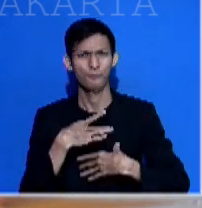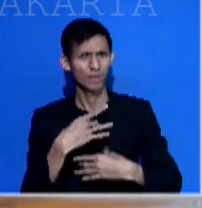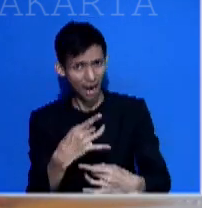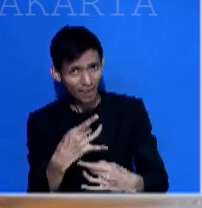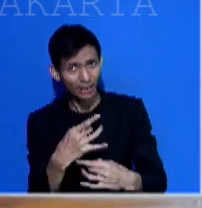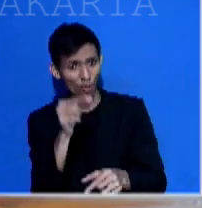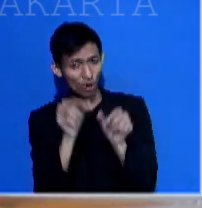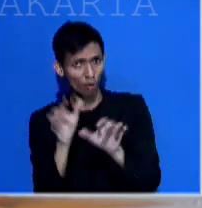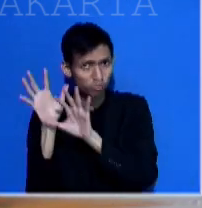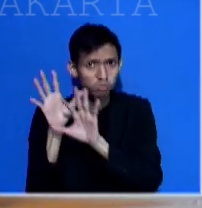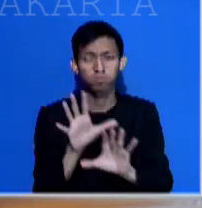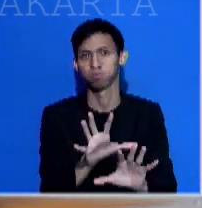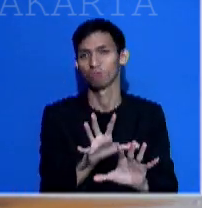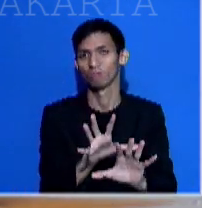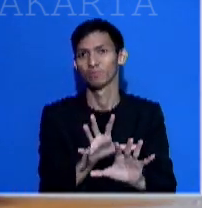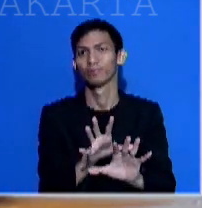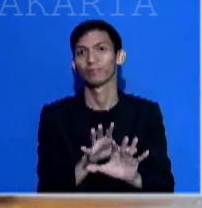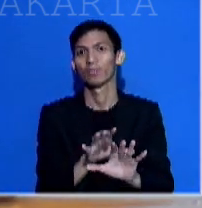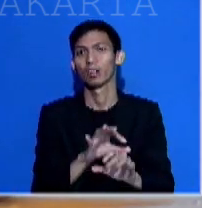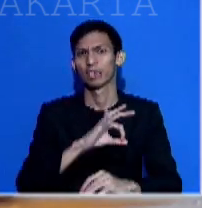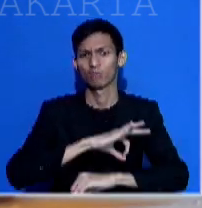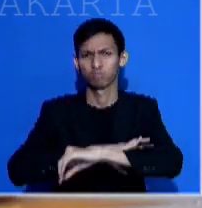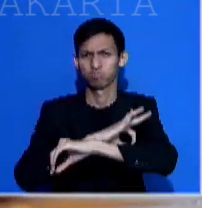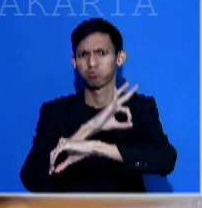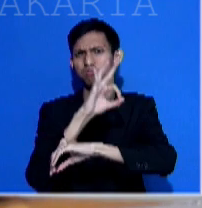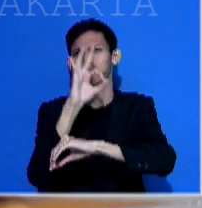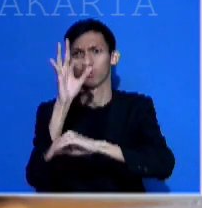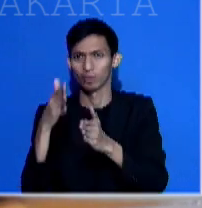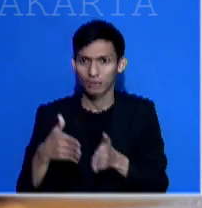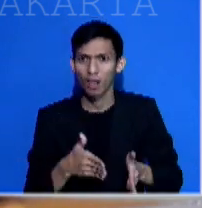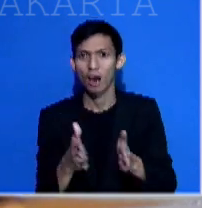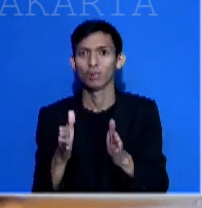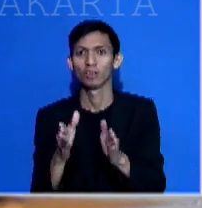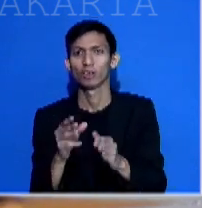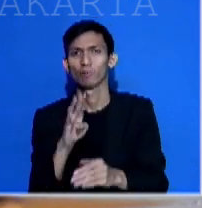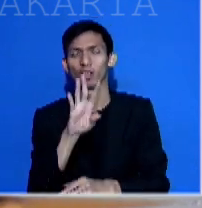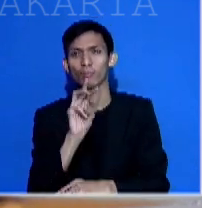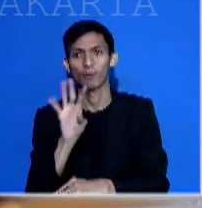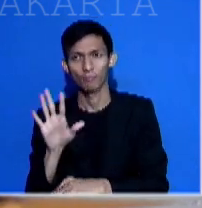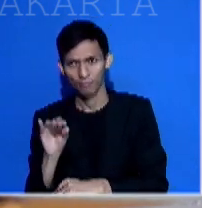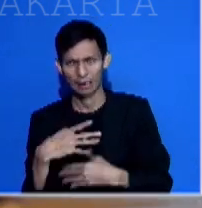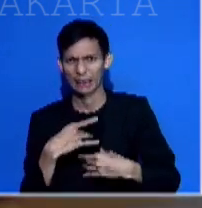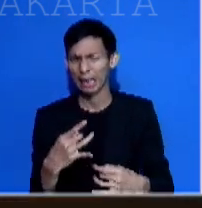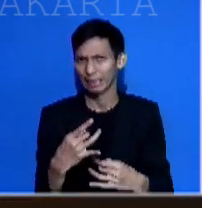dikunjungi. Selain menawarkan Golden Sunrise, saudara, trekking yang ditempuh hanya dengan 45 menit ini menjadi daya tarik